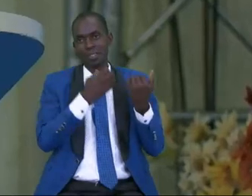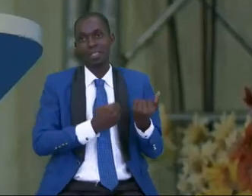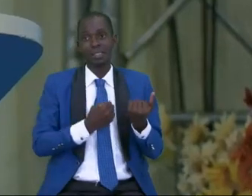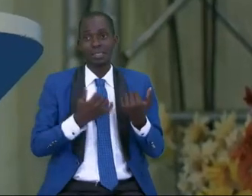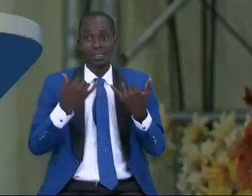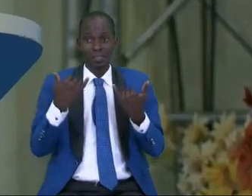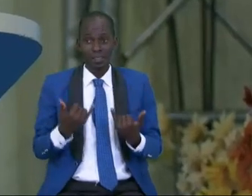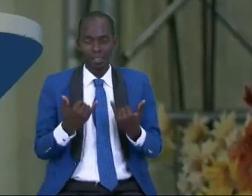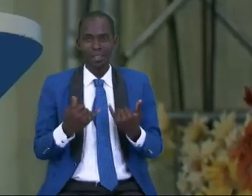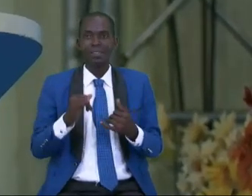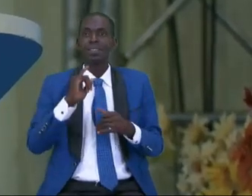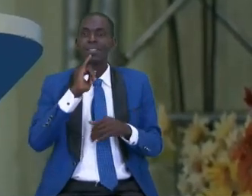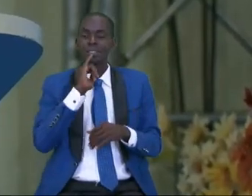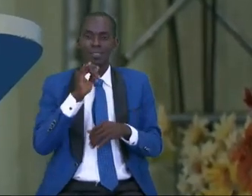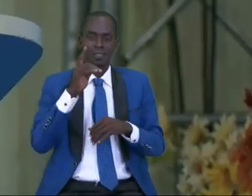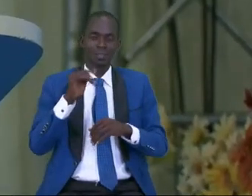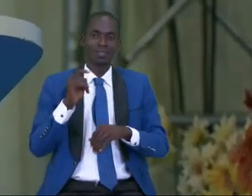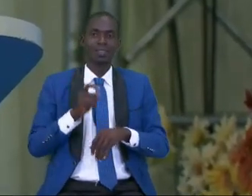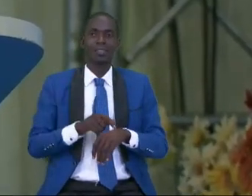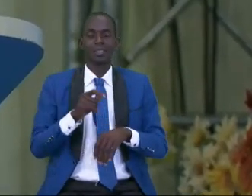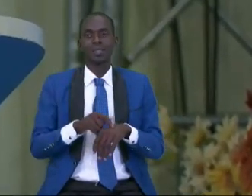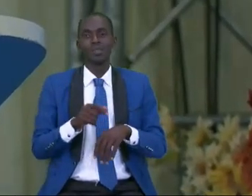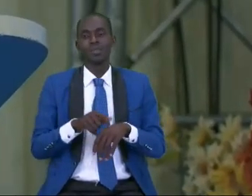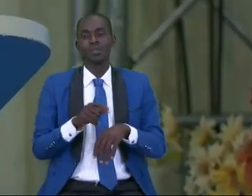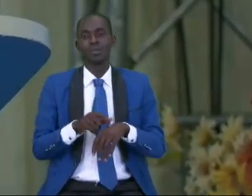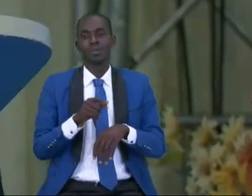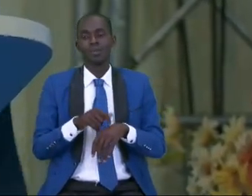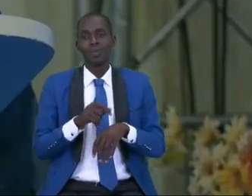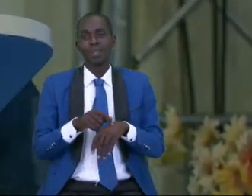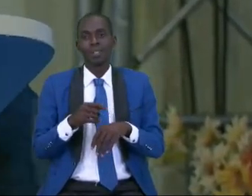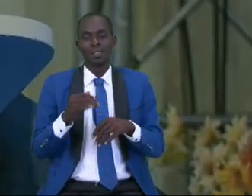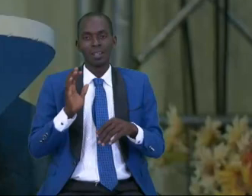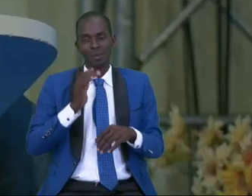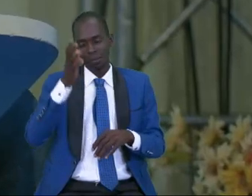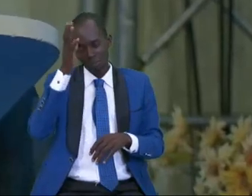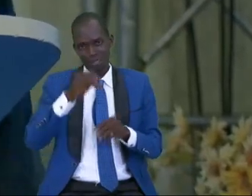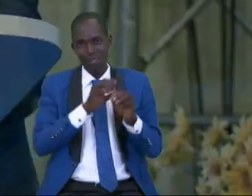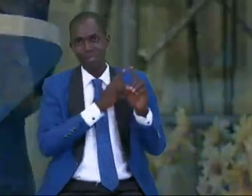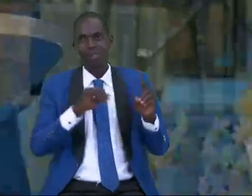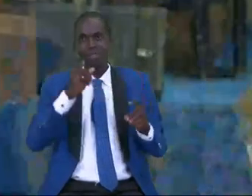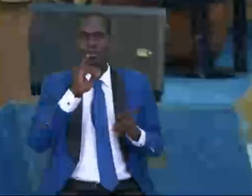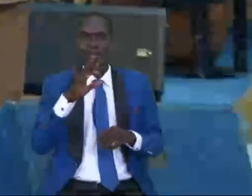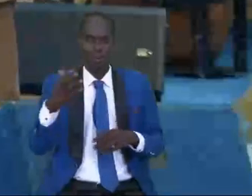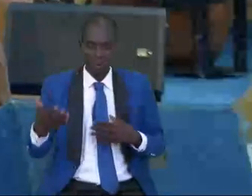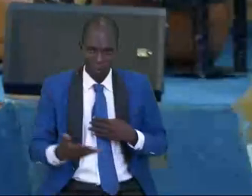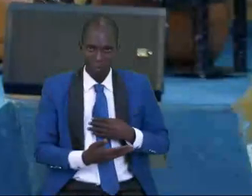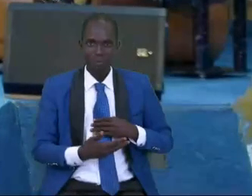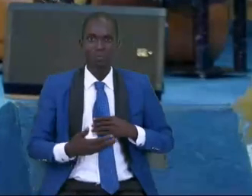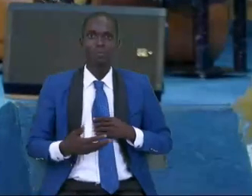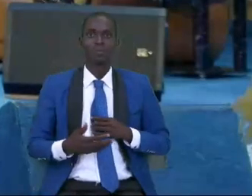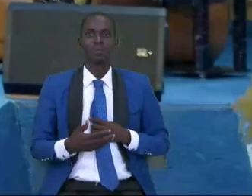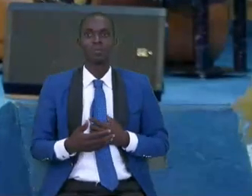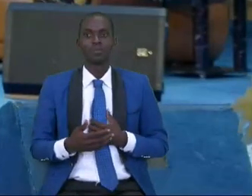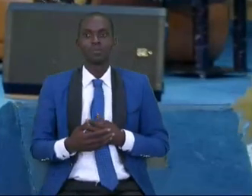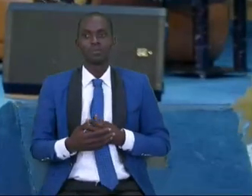Tenez-vous debout maintenant. Comme nous invitons notre Père dans le Seigneur sur le plateau.